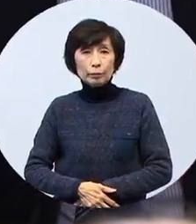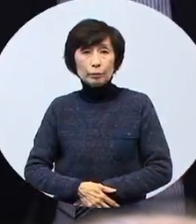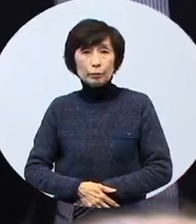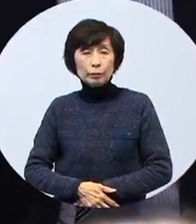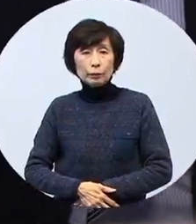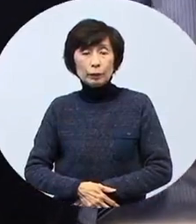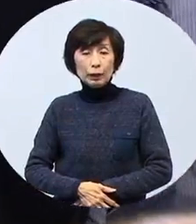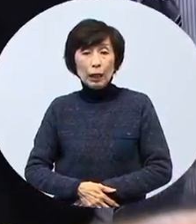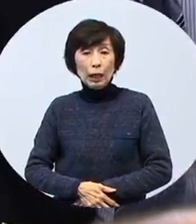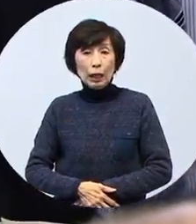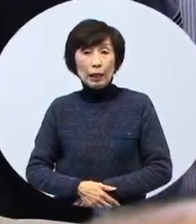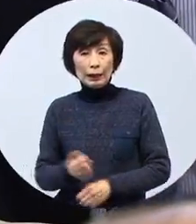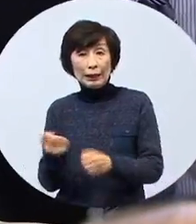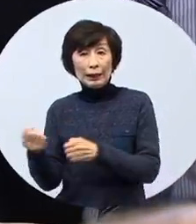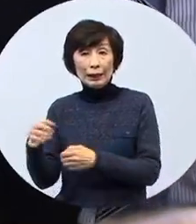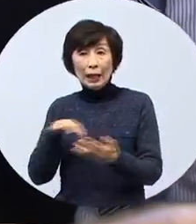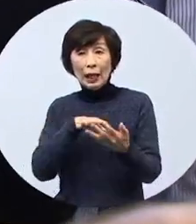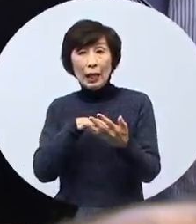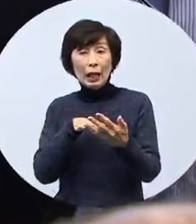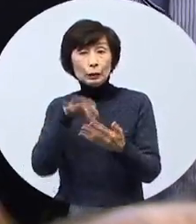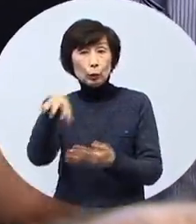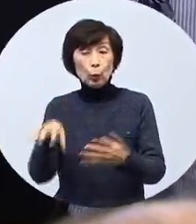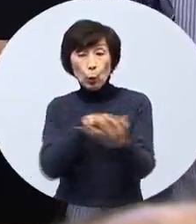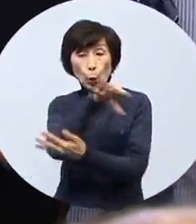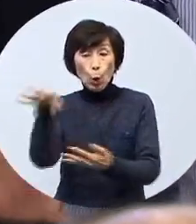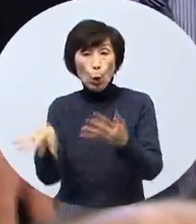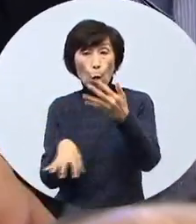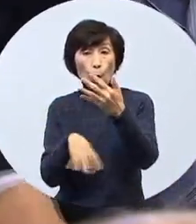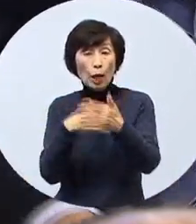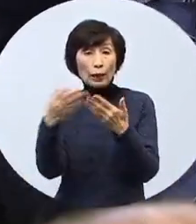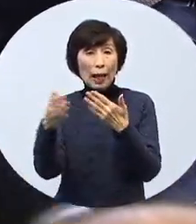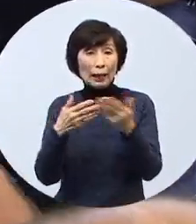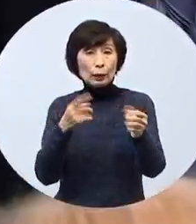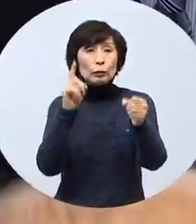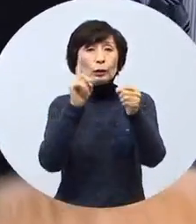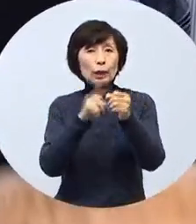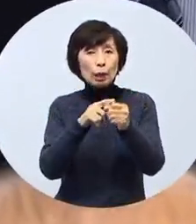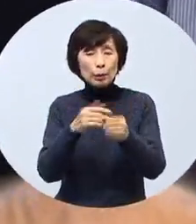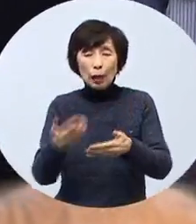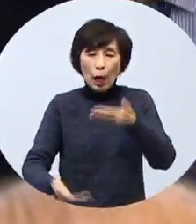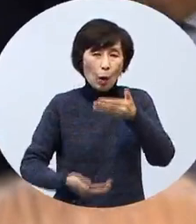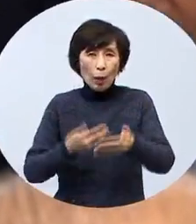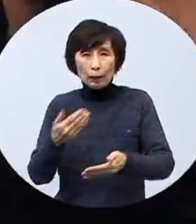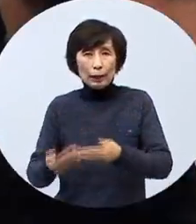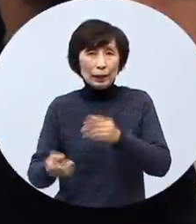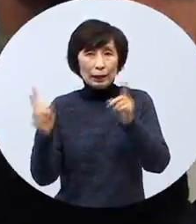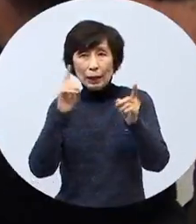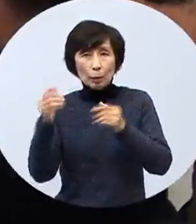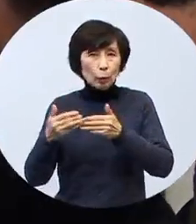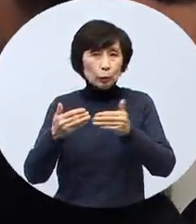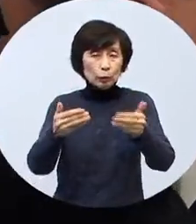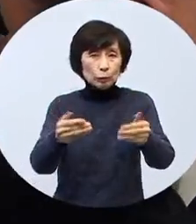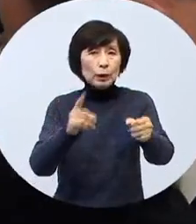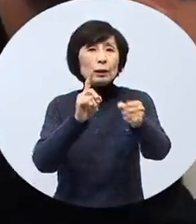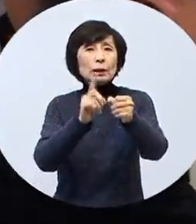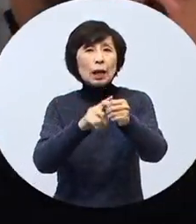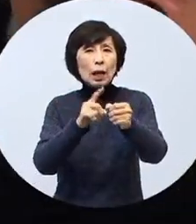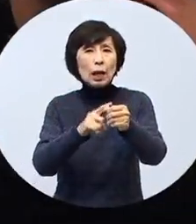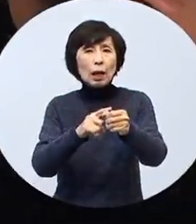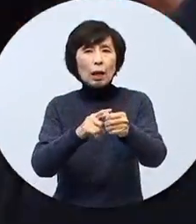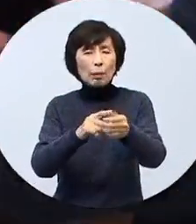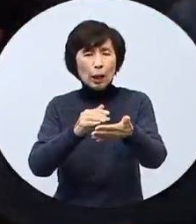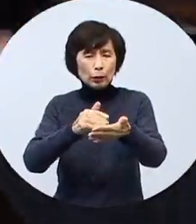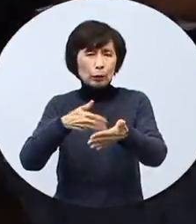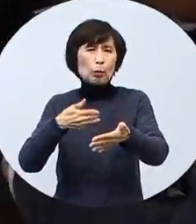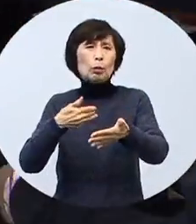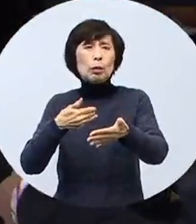避難所の混乱を再現するために意図的に慌ただしくゲームを進めたため、理解できずに疎外感や嫌な